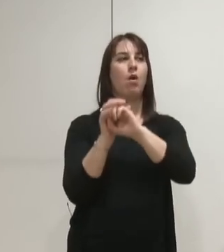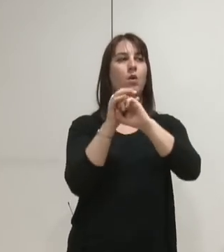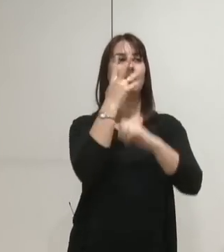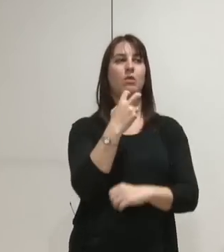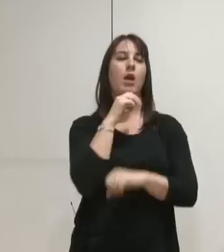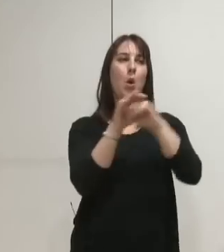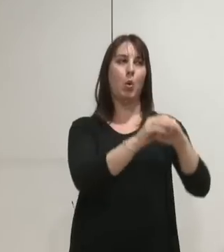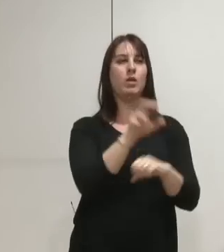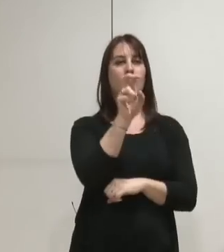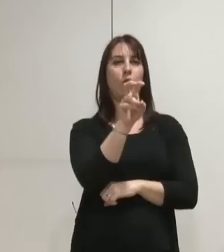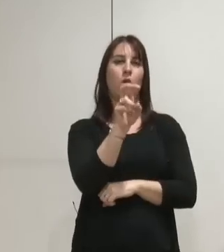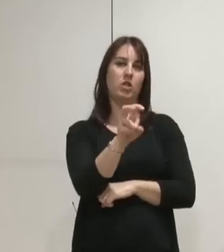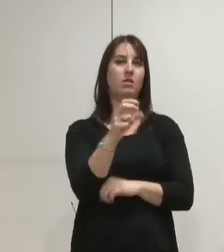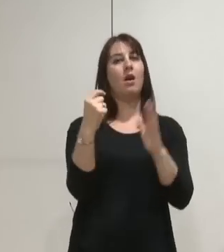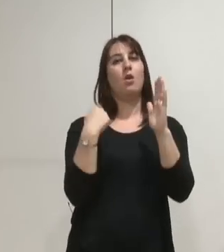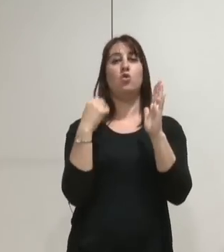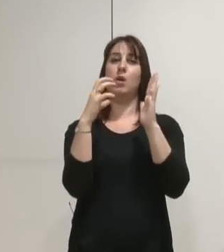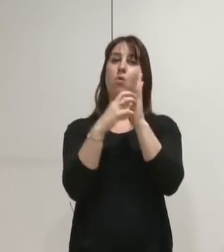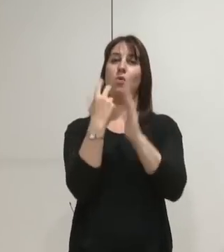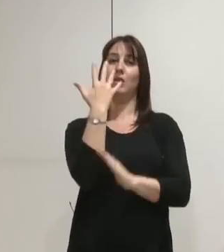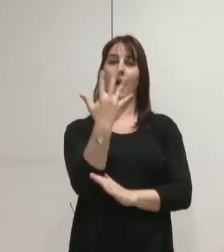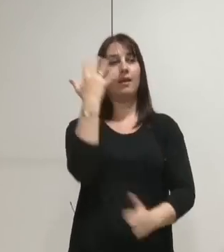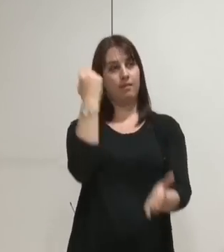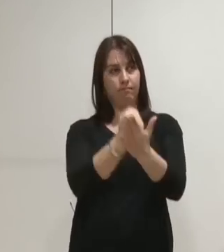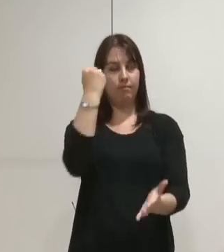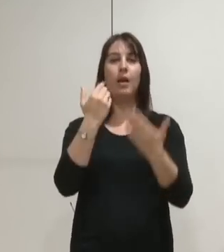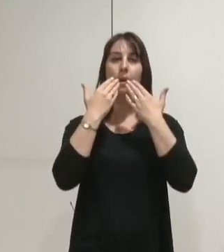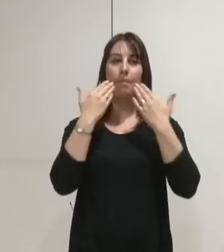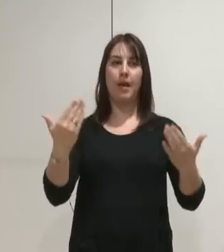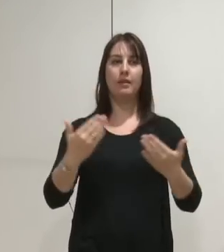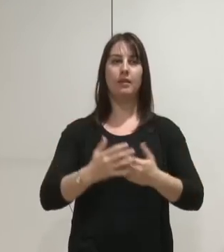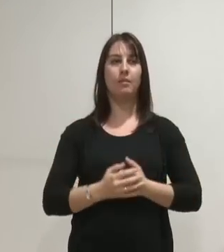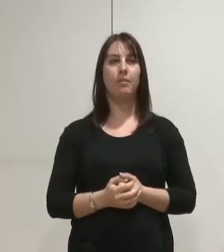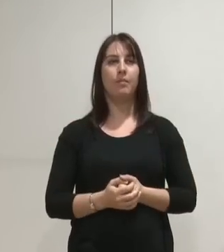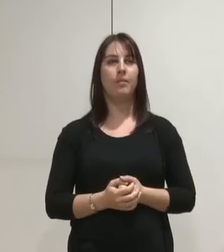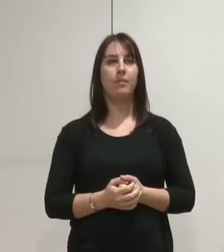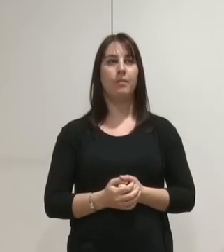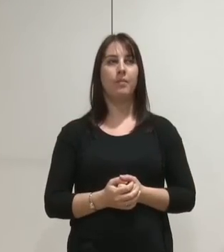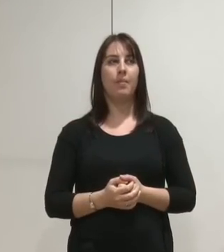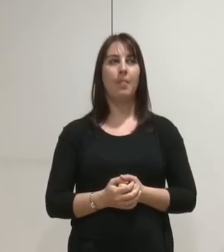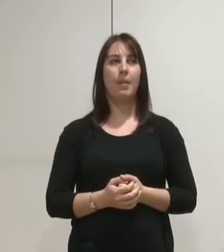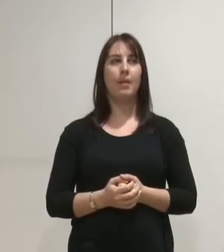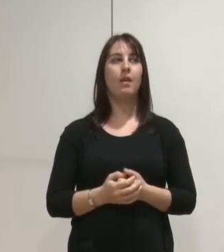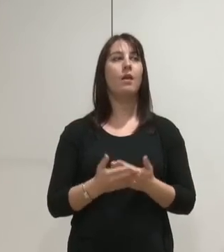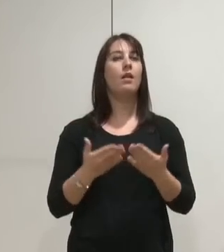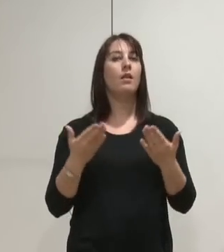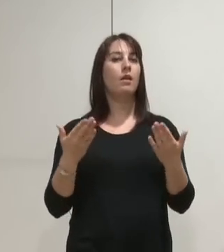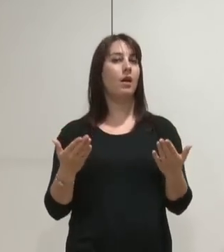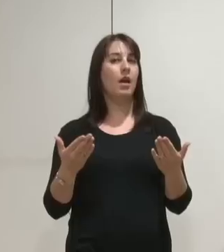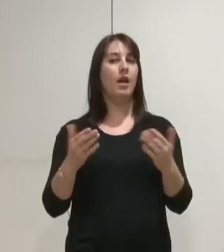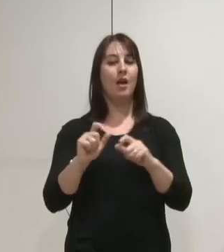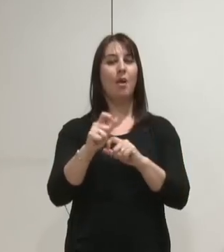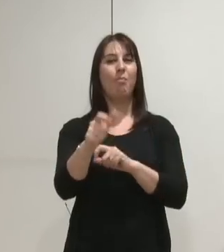écologistes cette délibération numéro 5 est donc adopté je vous remercie et avant la